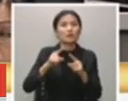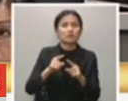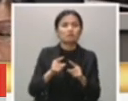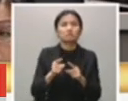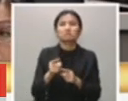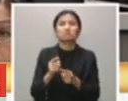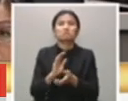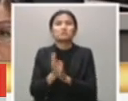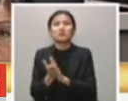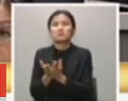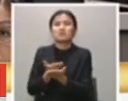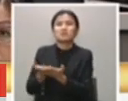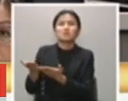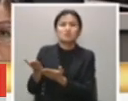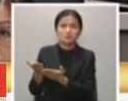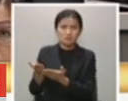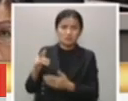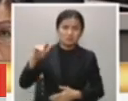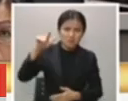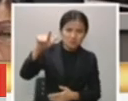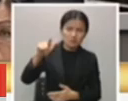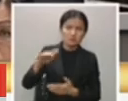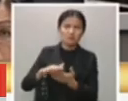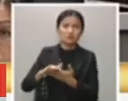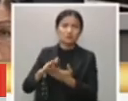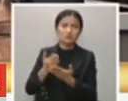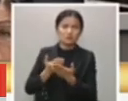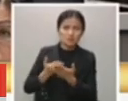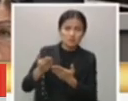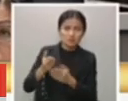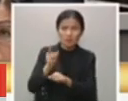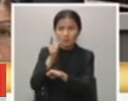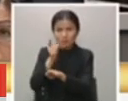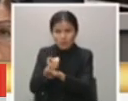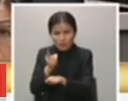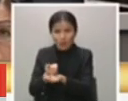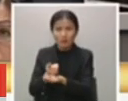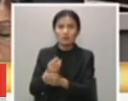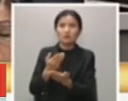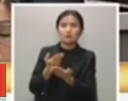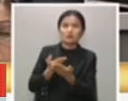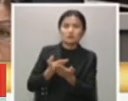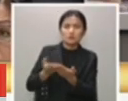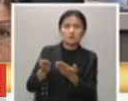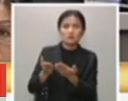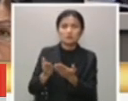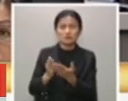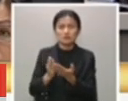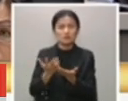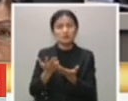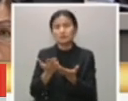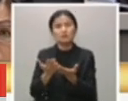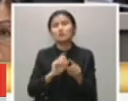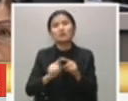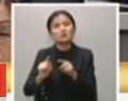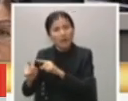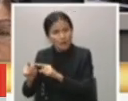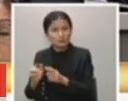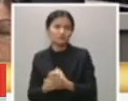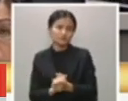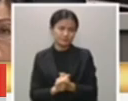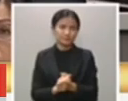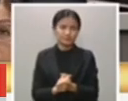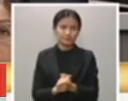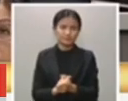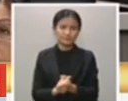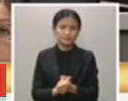ไปซื้อเรือดำน้ำซื้อเครื่องบินซื้อรถถังก็ไหลไปต่างประเทศหมด รวมถึงสัดส่วน